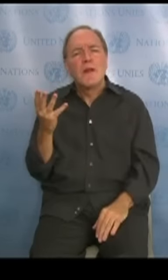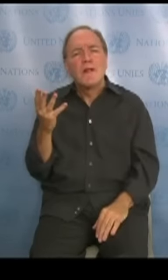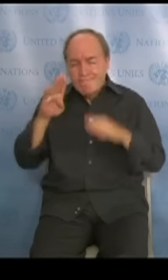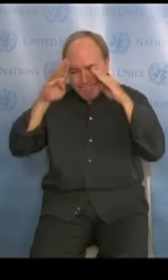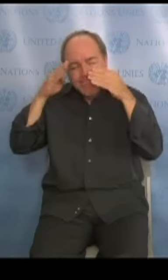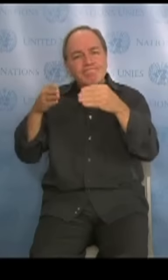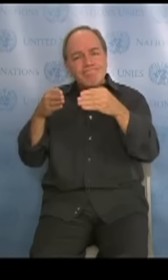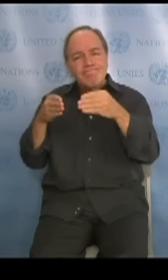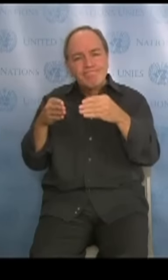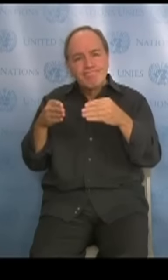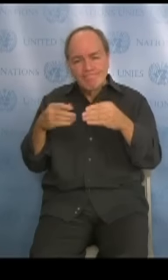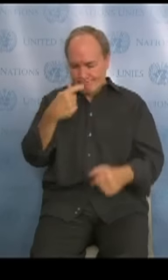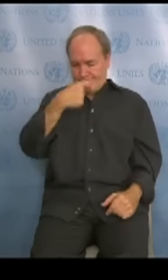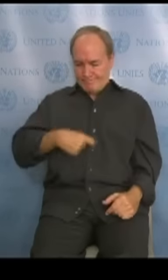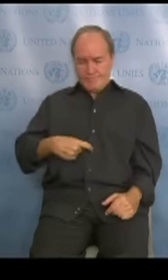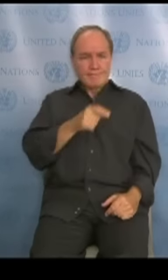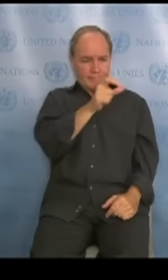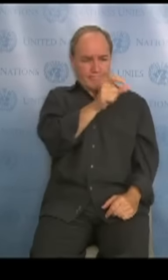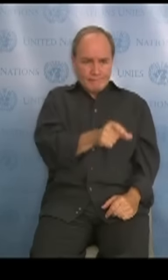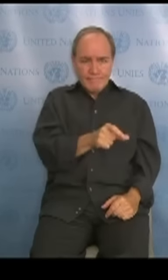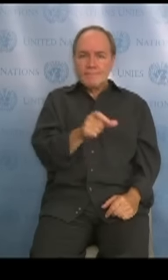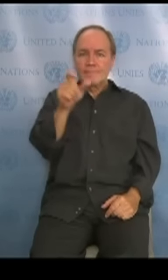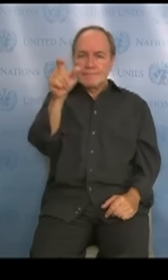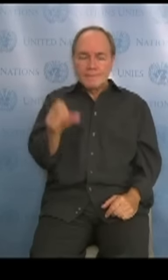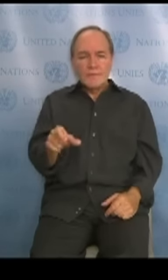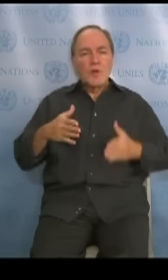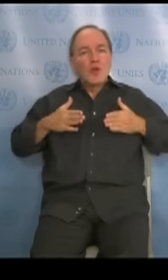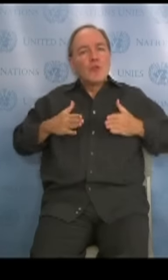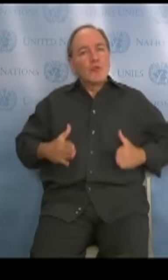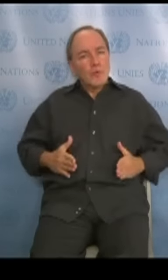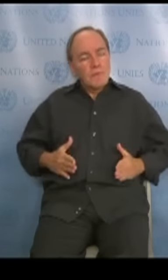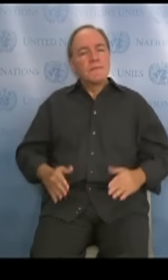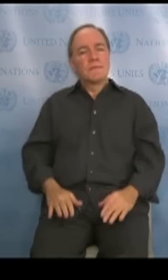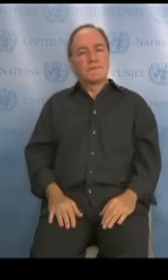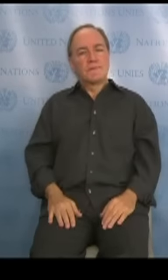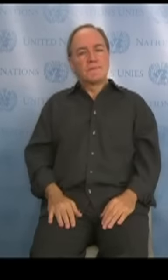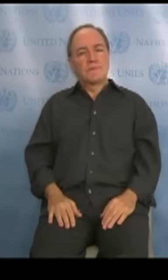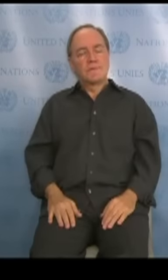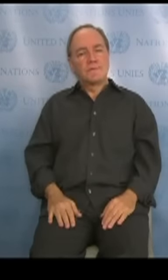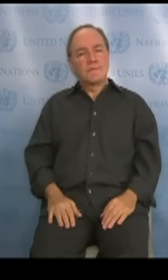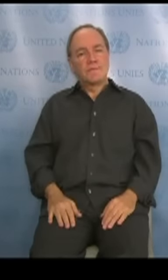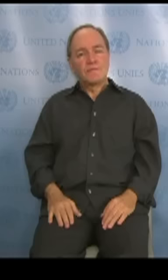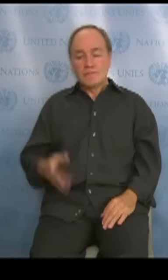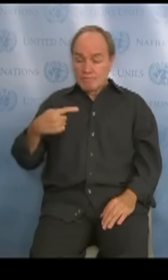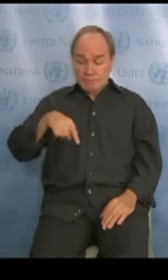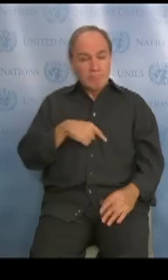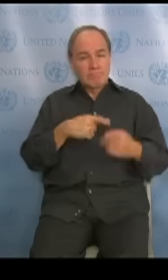durée nos efforts de renforcement des capacités des acteurs du développement, et ce, à tous les niveaux.